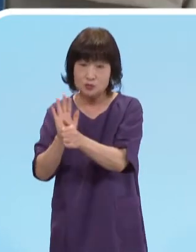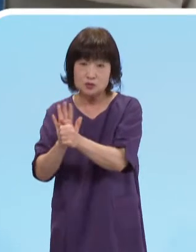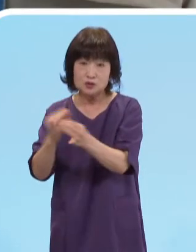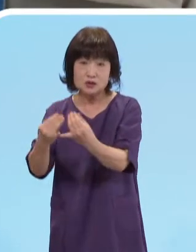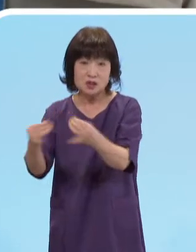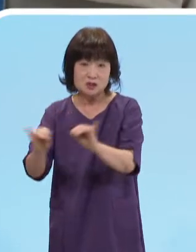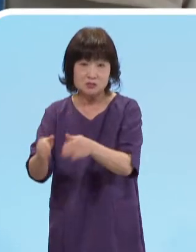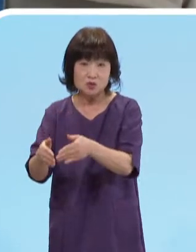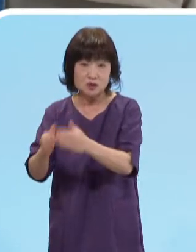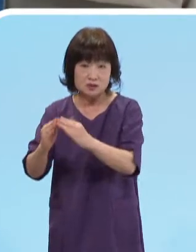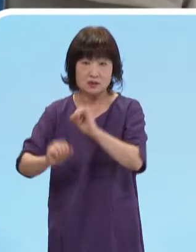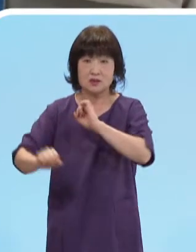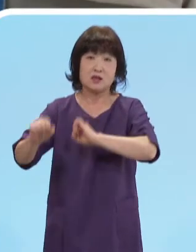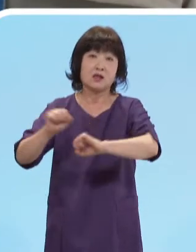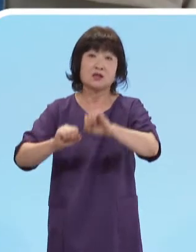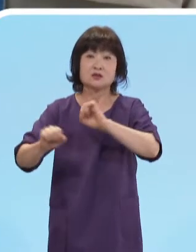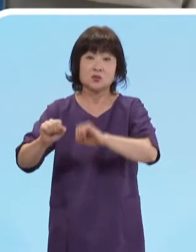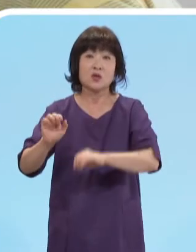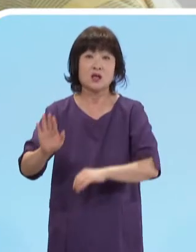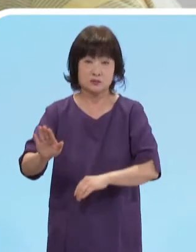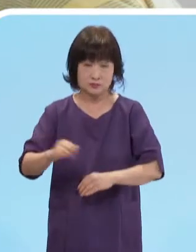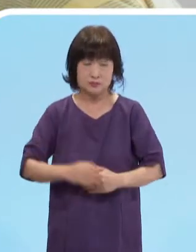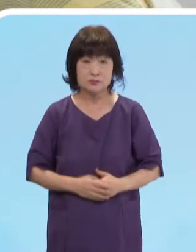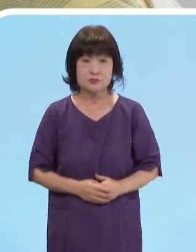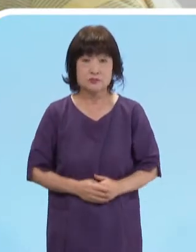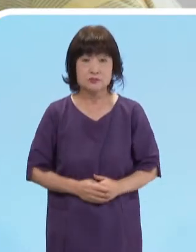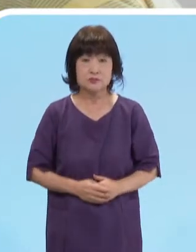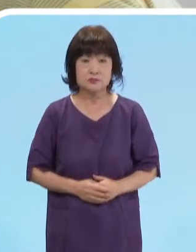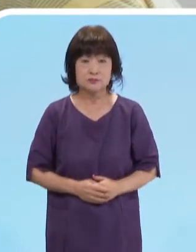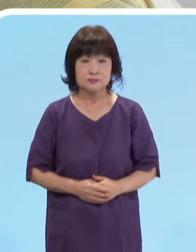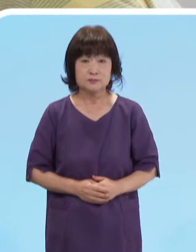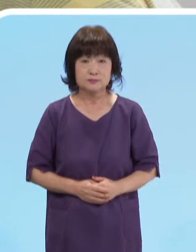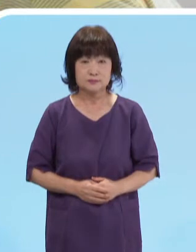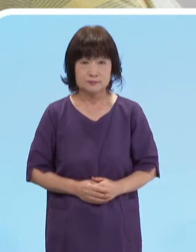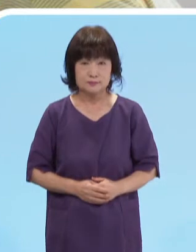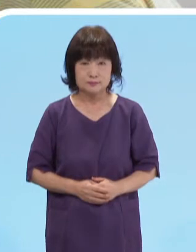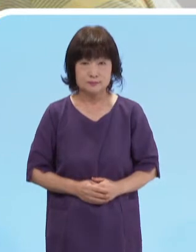支援チームによる活動が行われています。